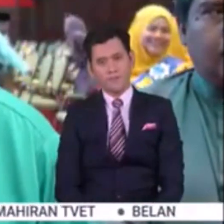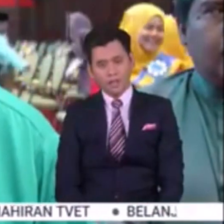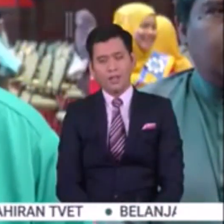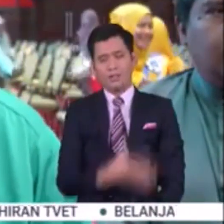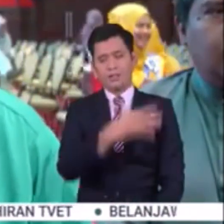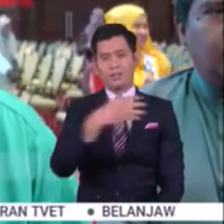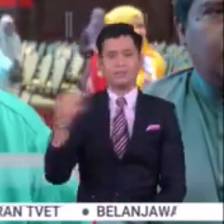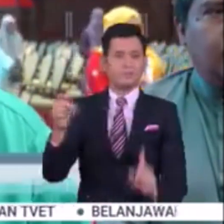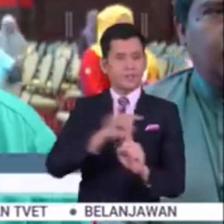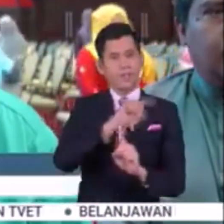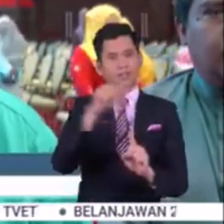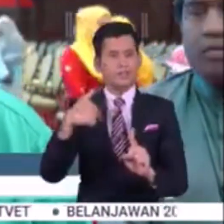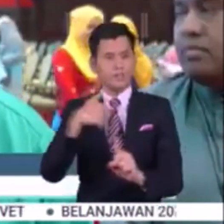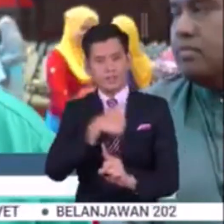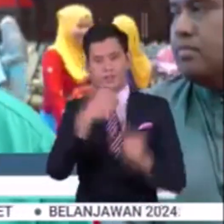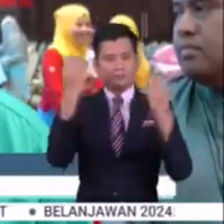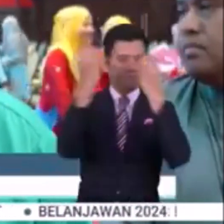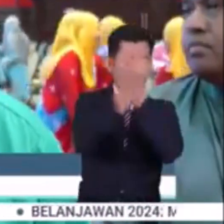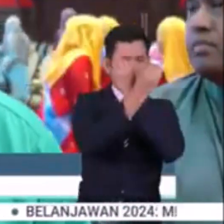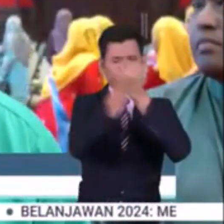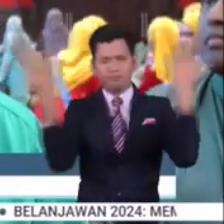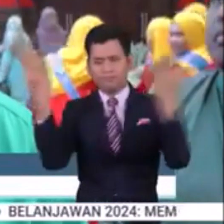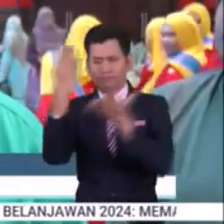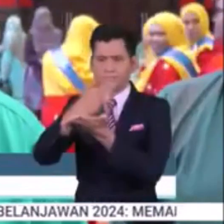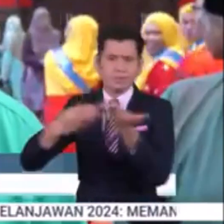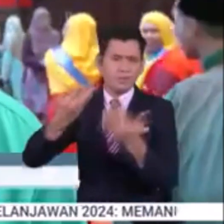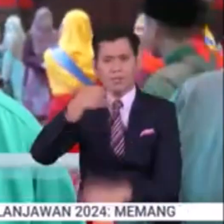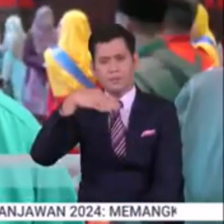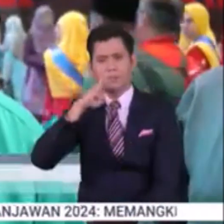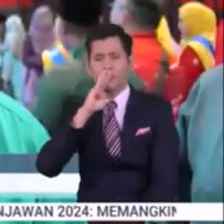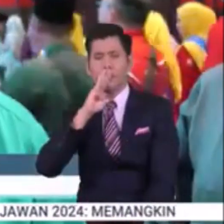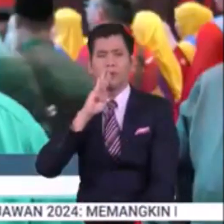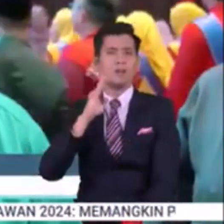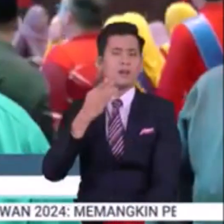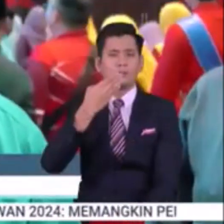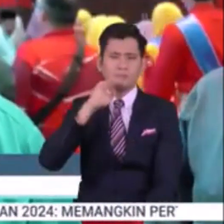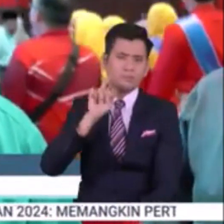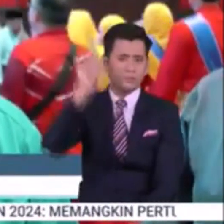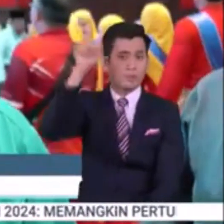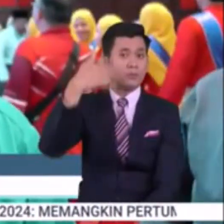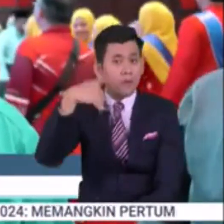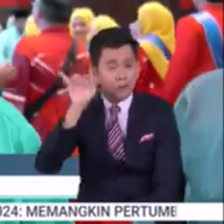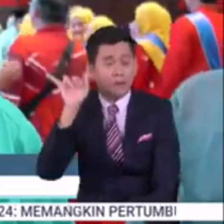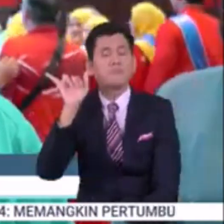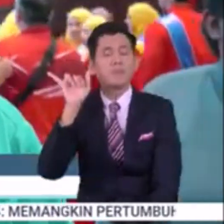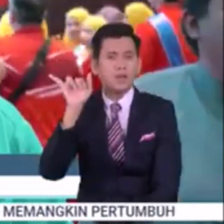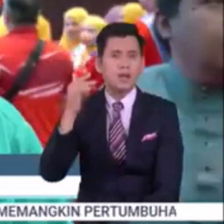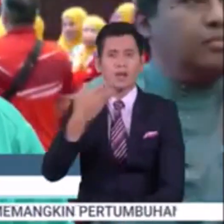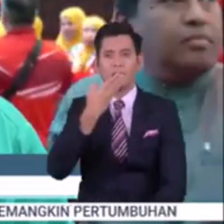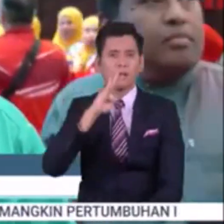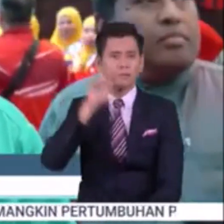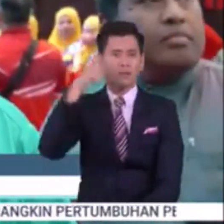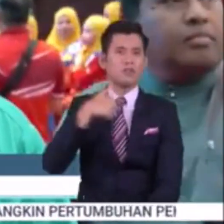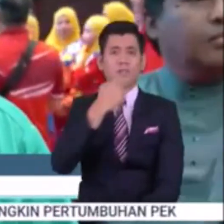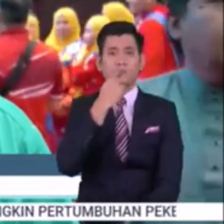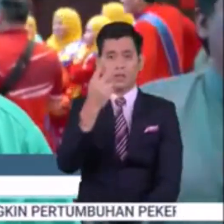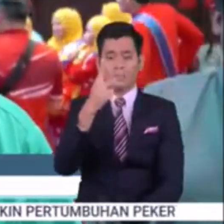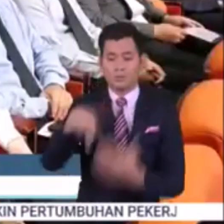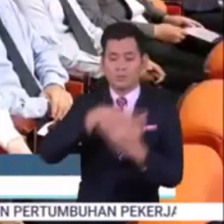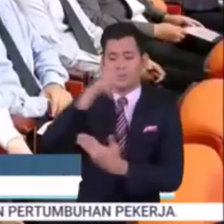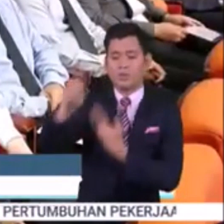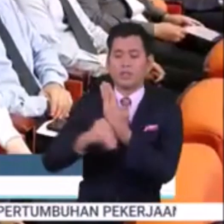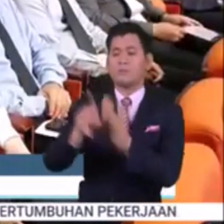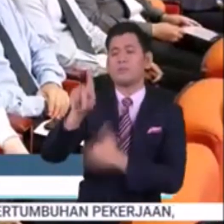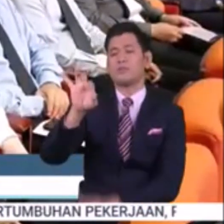Dan bila mana dalam pengumuman bajet semalam ini, alhamdulillah kerajaan mengumumkan dapatkan yang pengurusan untuk TVET ni, saya rasa ini salah satu